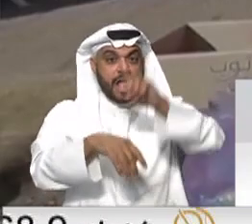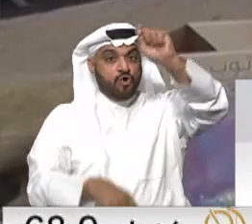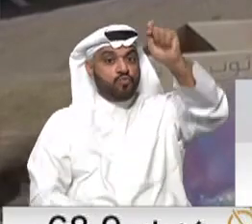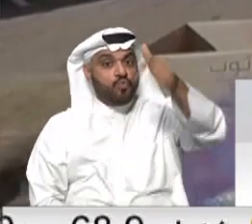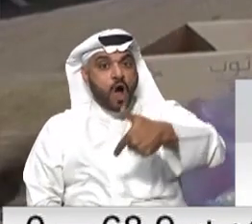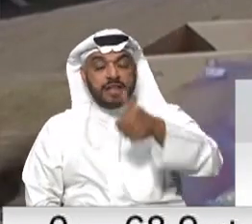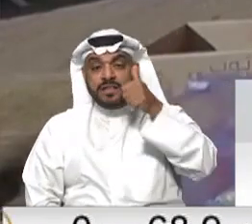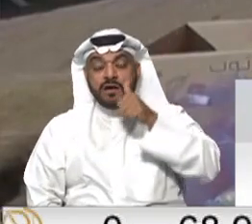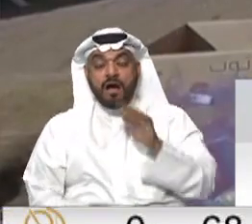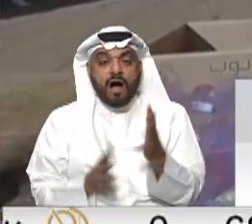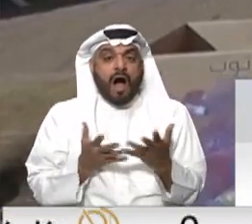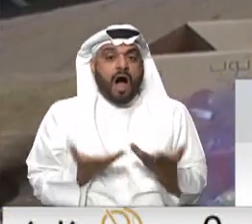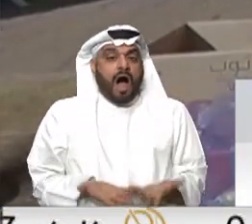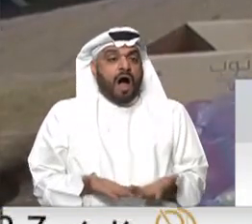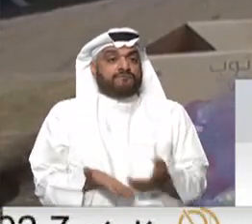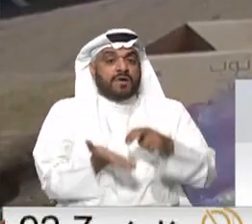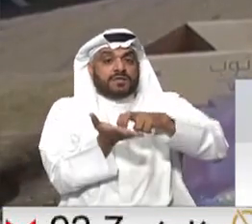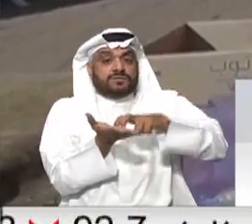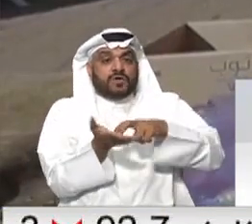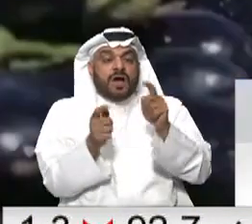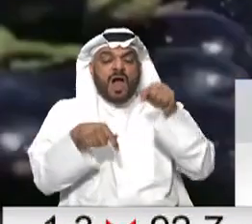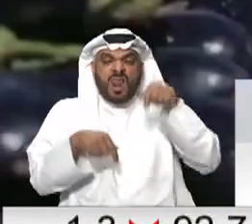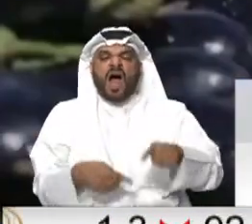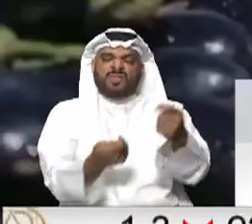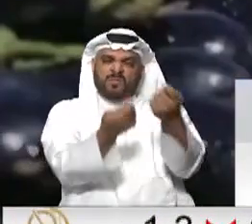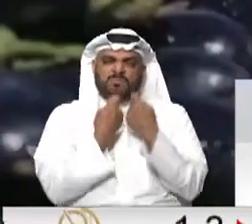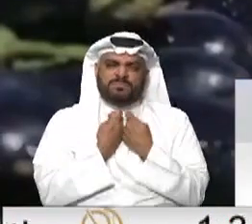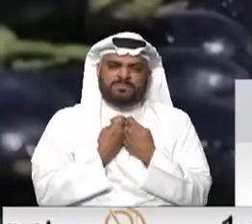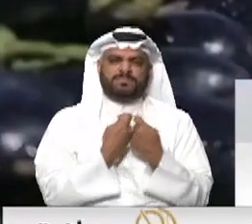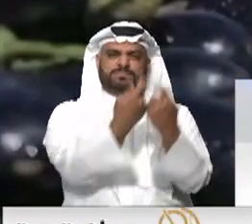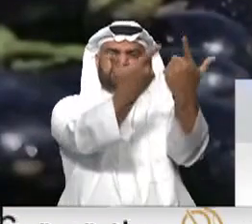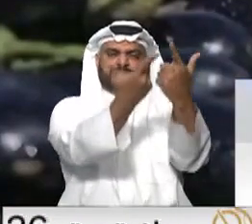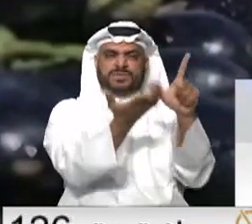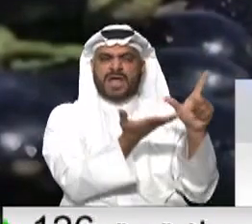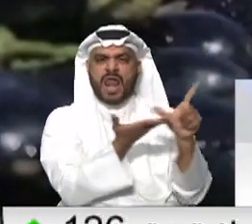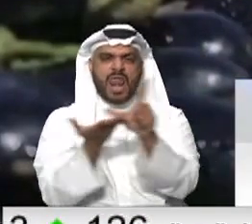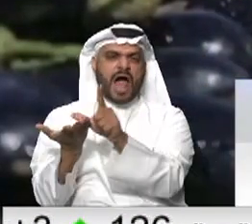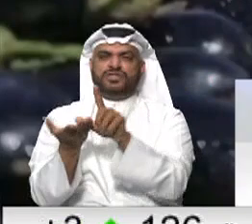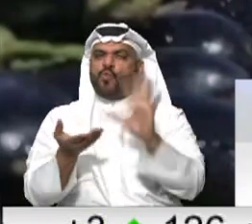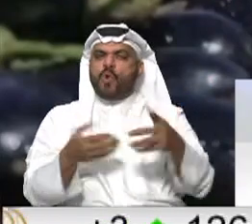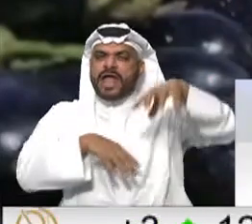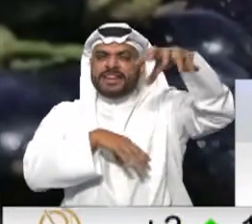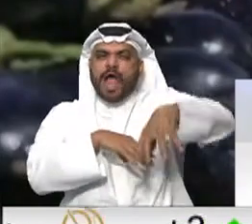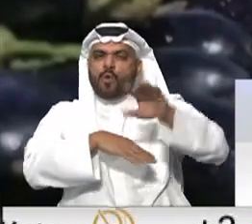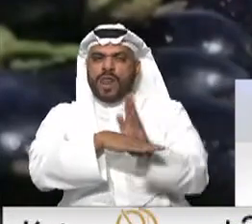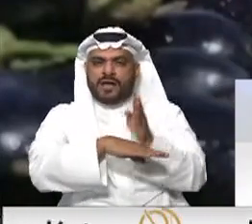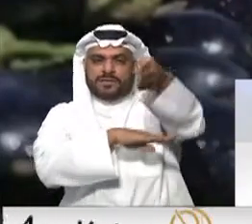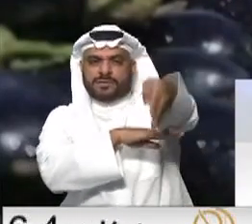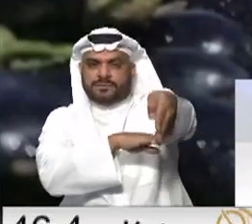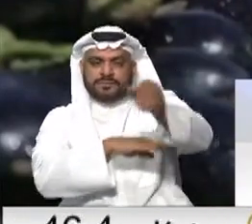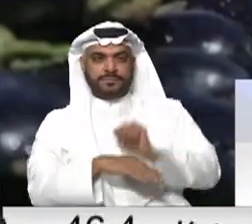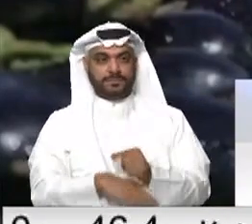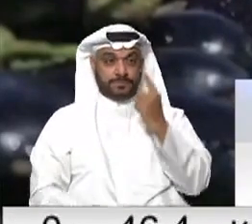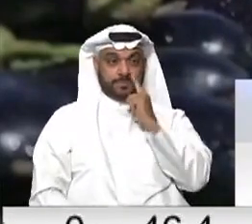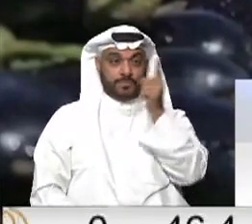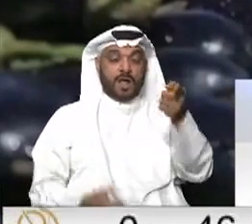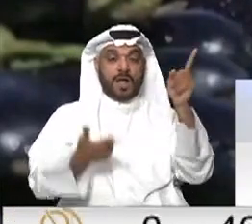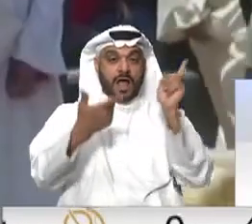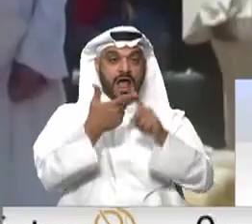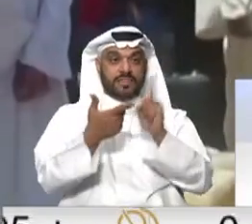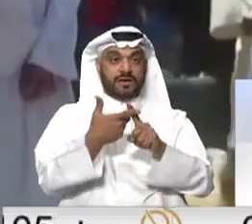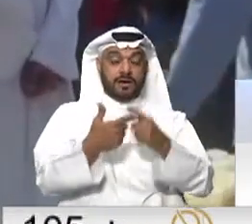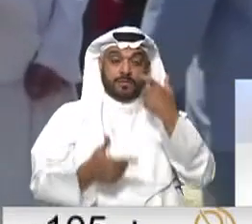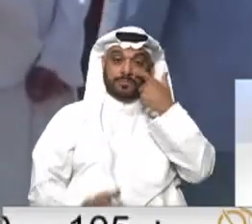غير آمن، وأساسا هو يعيش في حالة هلع. أيضا يعني رغم التحذيرات والتهديدات التي